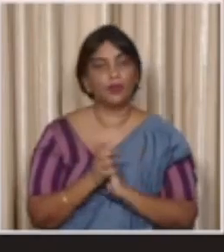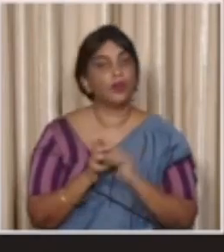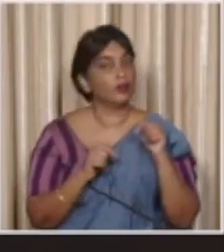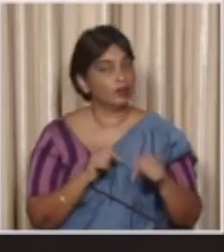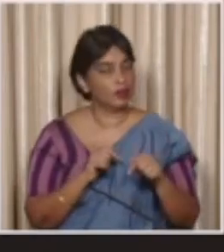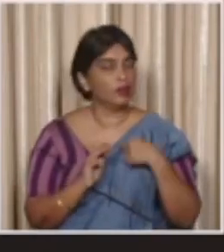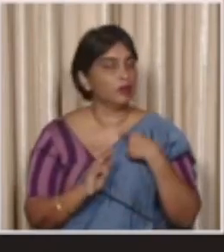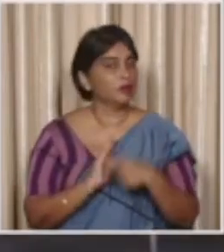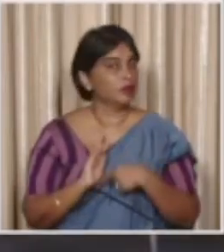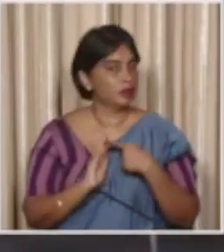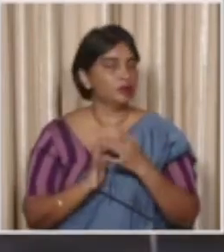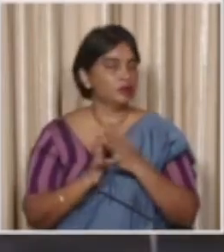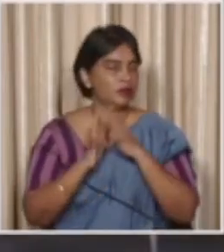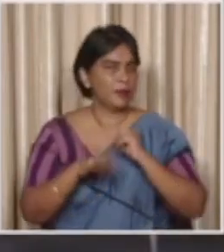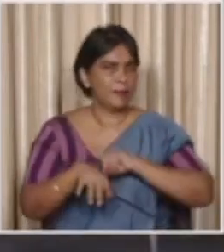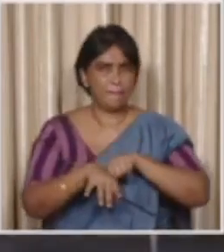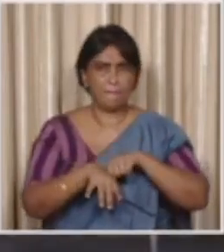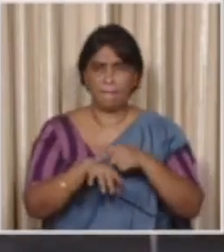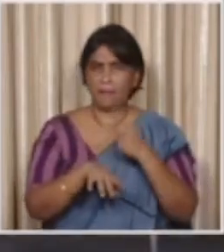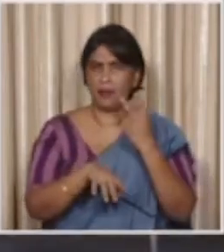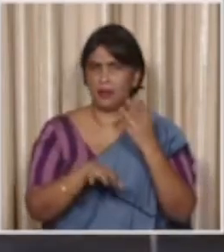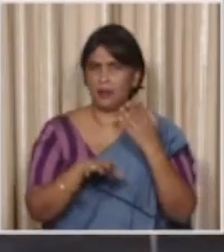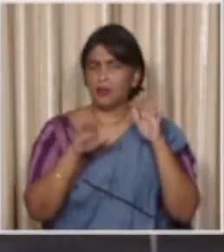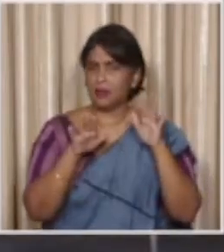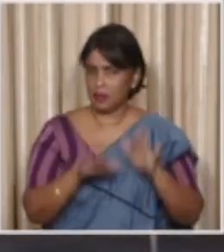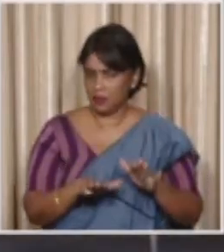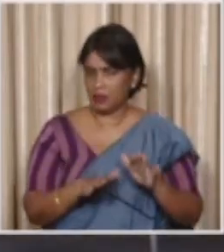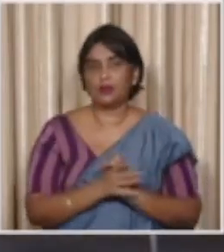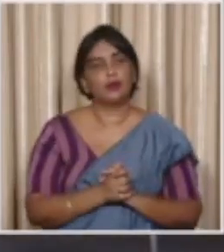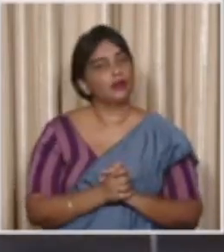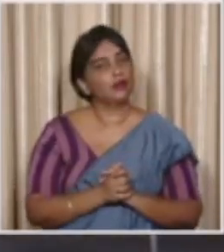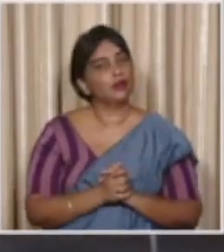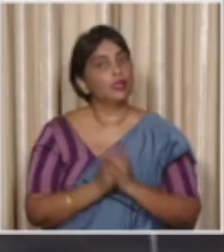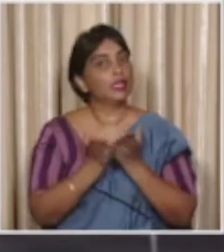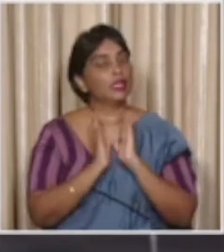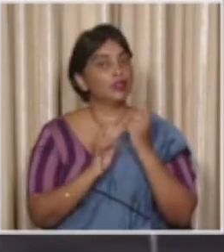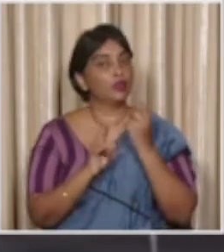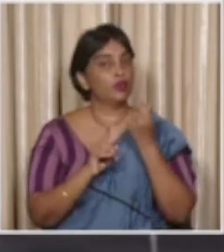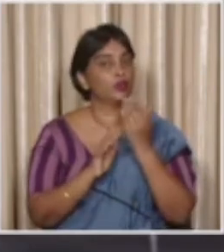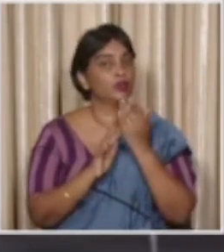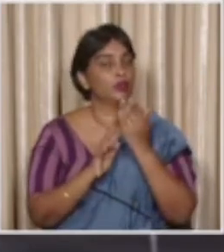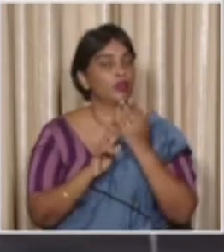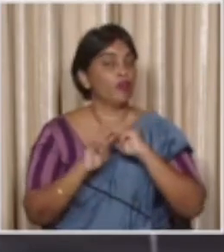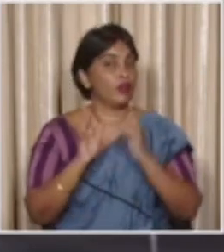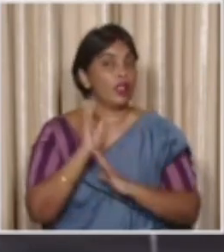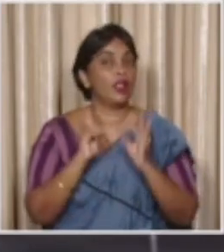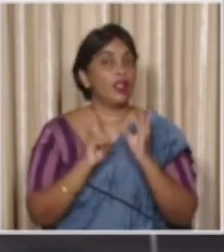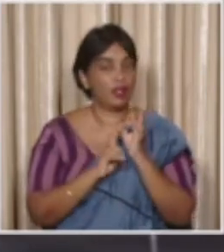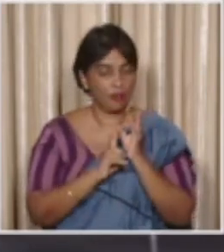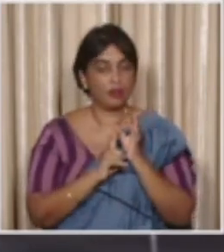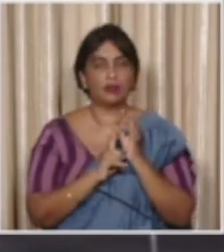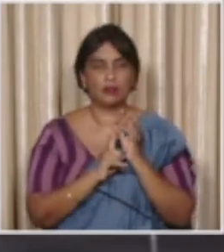අද ශ්‍රී ලංකාවට ඉතාම පැය කීපයකට පමණක් රැඳී සිටීම සඳහා ඉන්දියානු විදේශ අමාත්‍ය ජයශංකර් මෙනන්